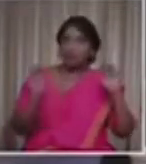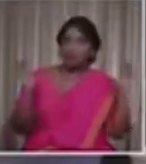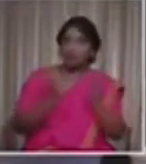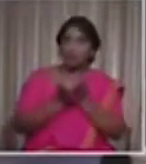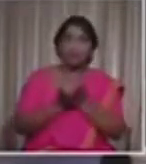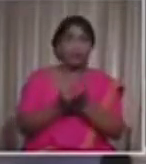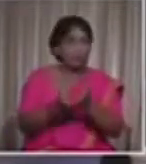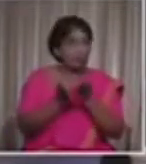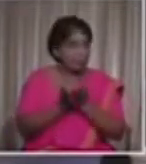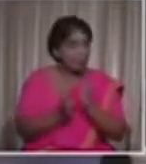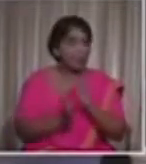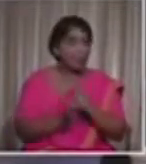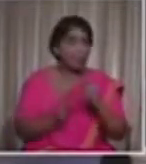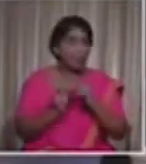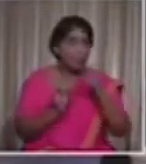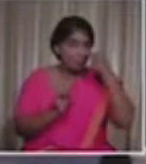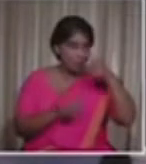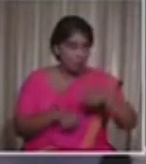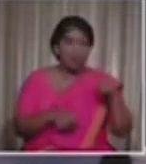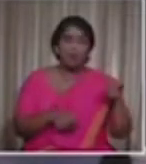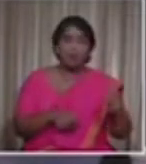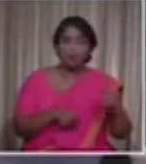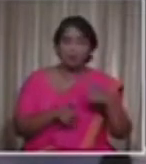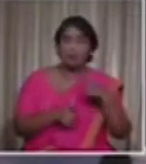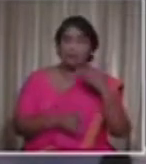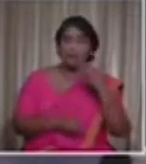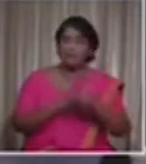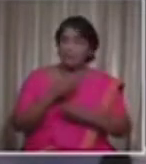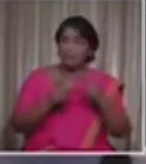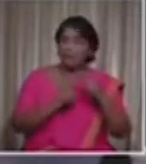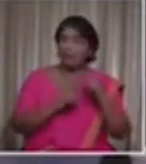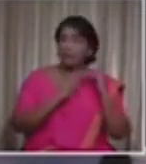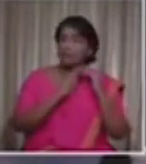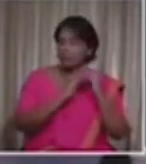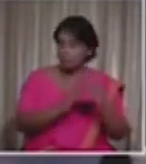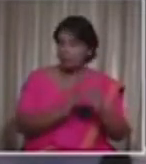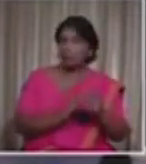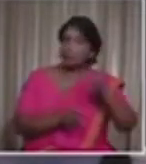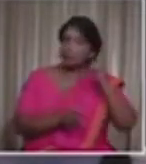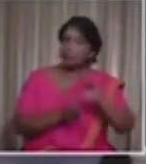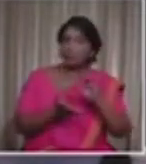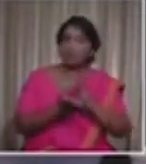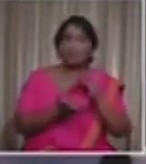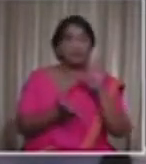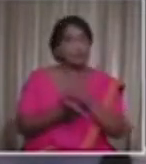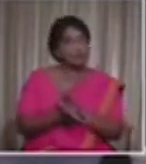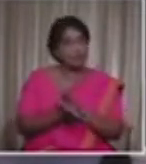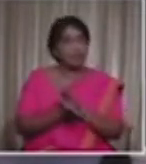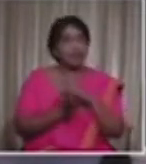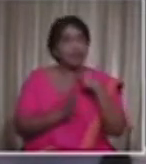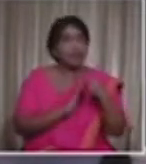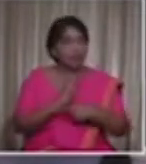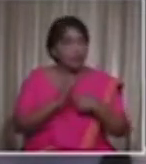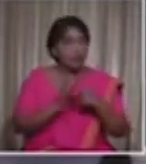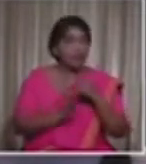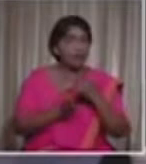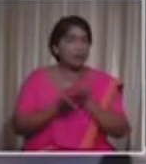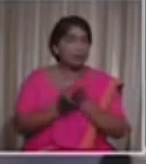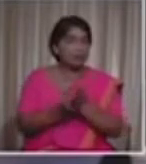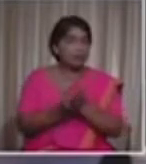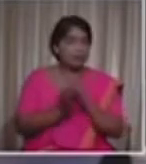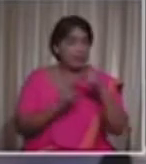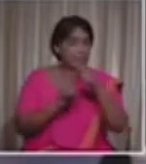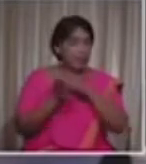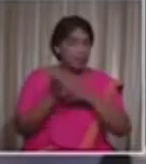යාත්‍රා සඳහා වන භූමිතෙල් ධීවර හා ජල සම්පත් දෙපාර්තමේන්තුවේ නිර්දේශය යටතේ ලංකාවේ ධීවර දිස්ත්‍රික